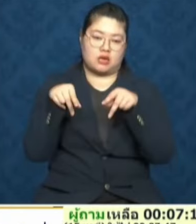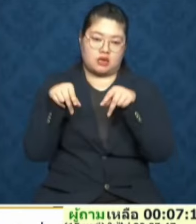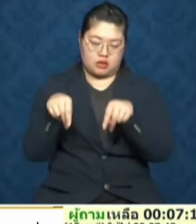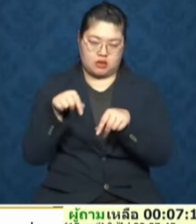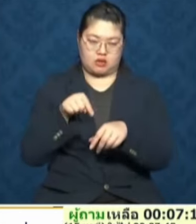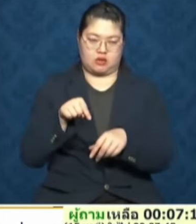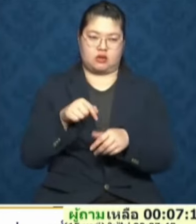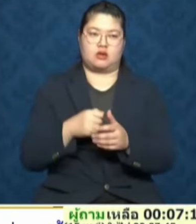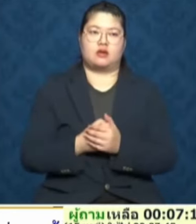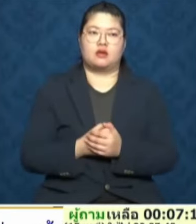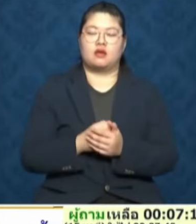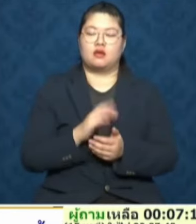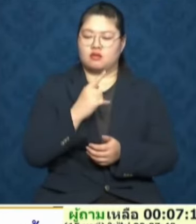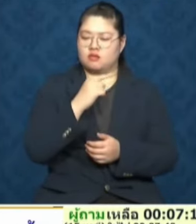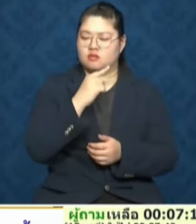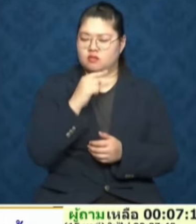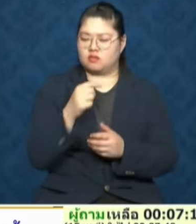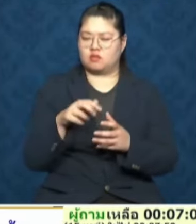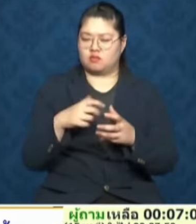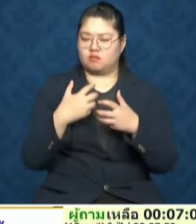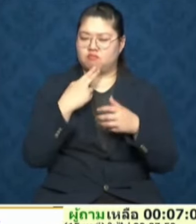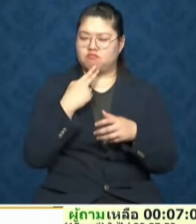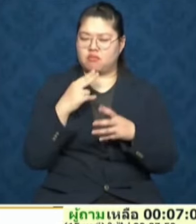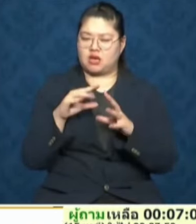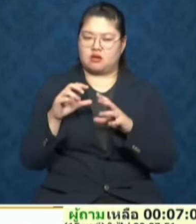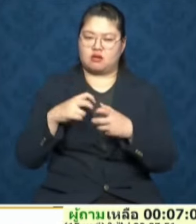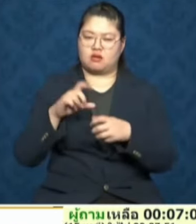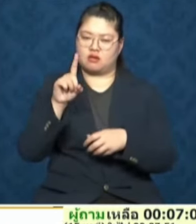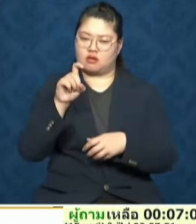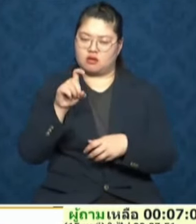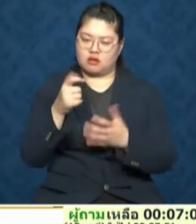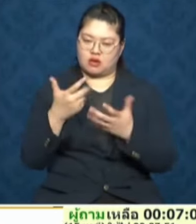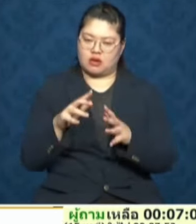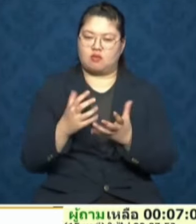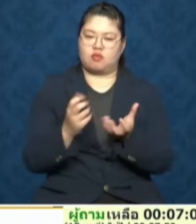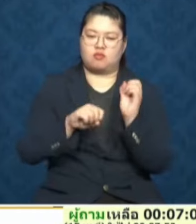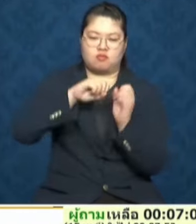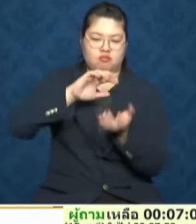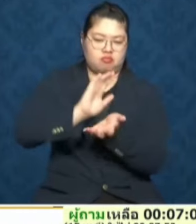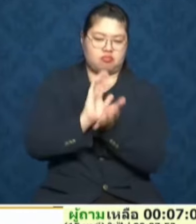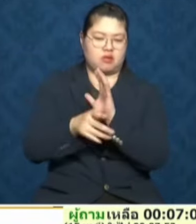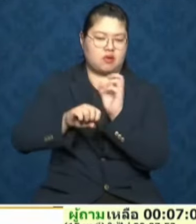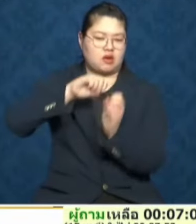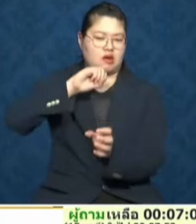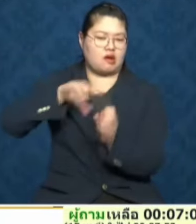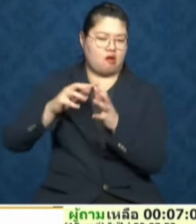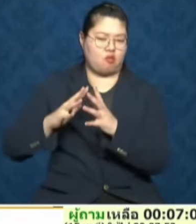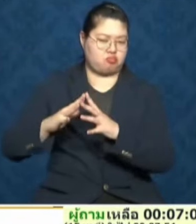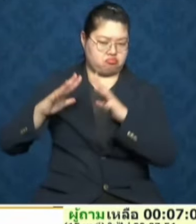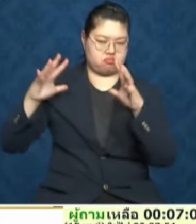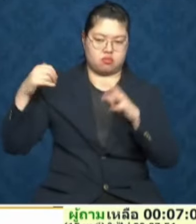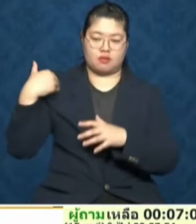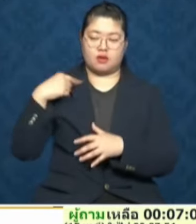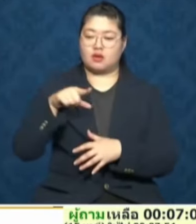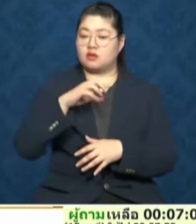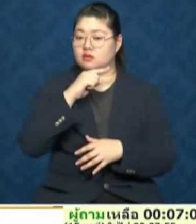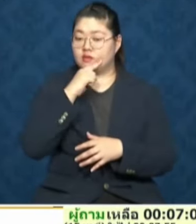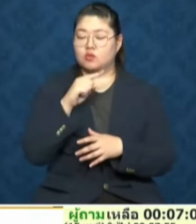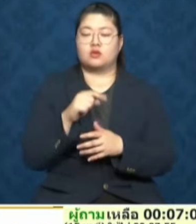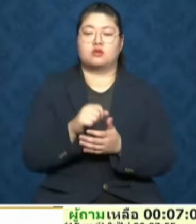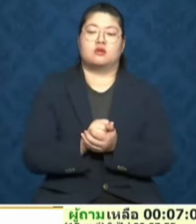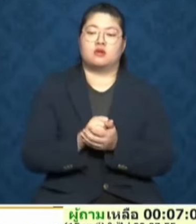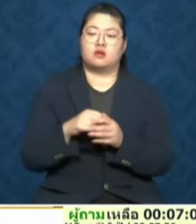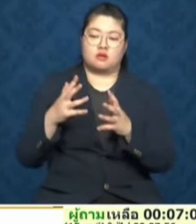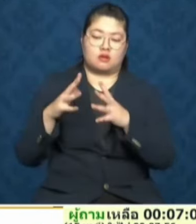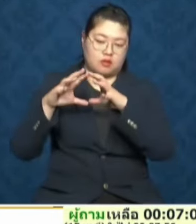Lithium Ionเมอเสื่อมสภาพแล้วก็อาจจะสร้างขยะแตเตอี่จำนวมหาศาลที่ถาไมมการจัดการ ไม่มีการ Recycle